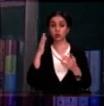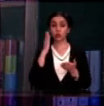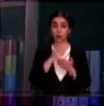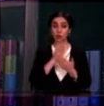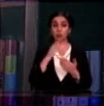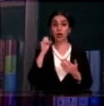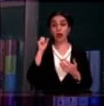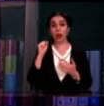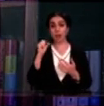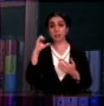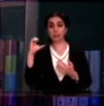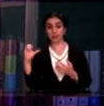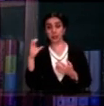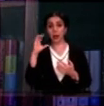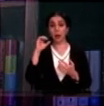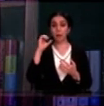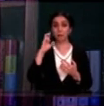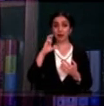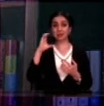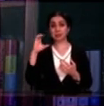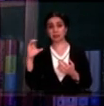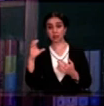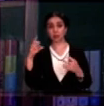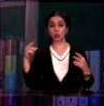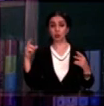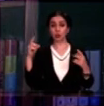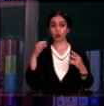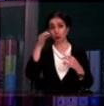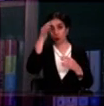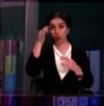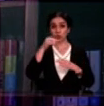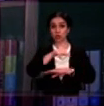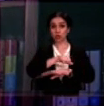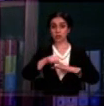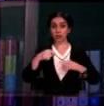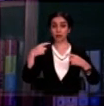nuqtadan AC va BC to'g'ri chiziqlarga perpendikular o'tkazing.